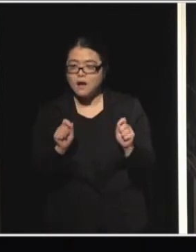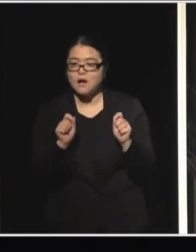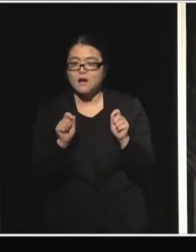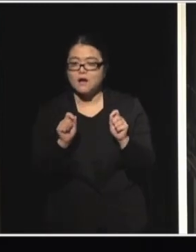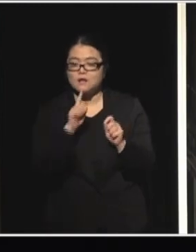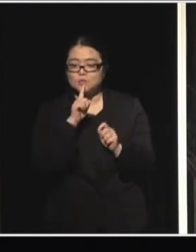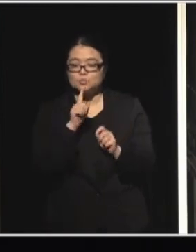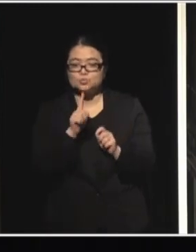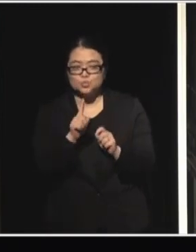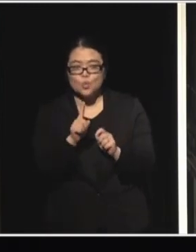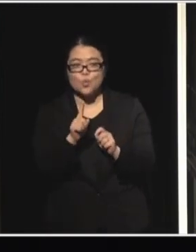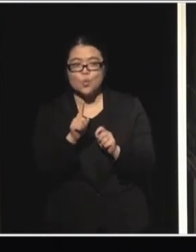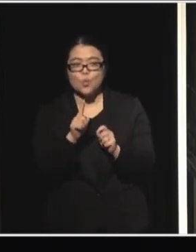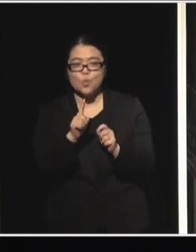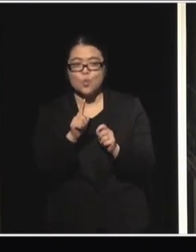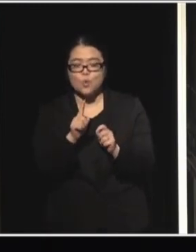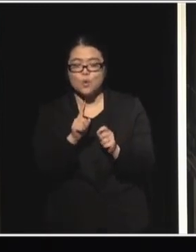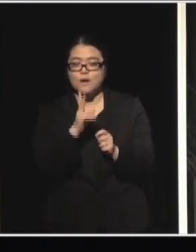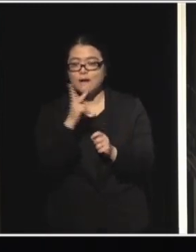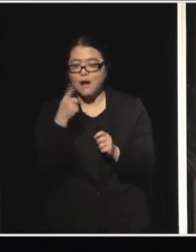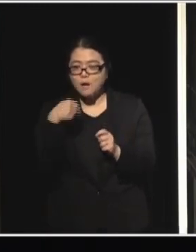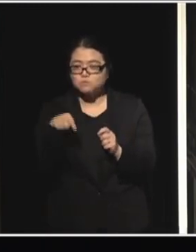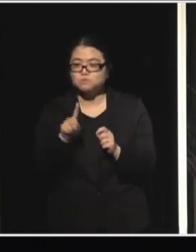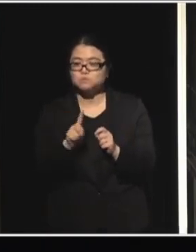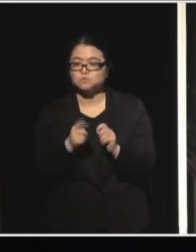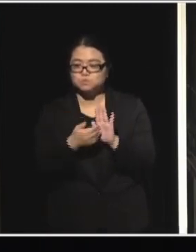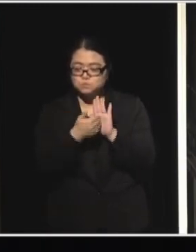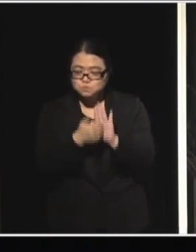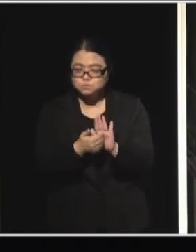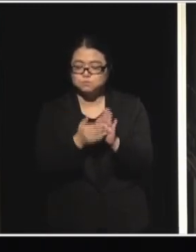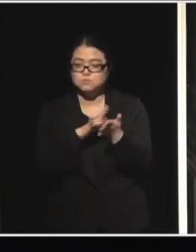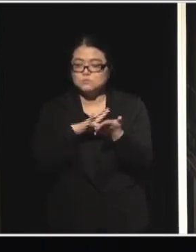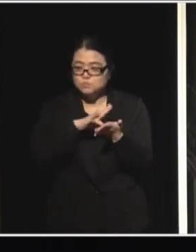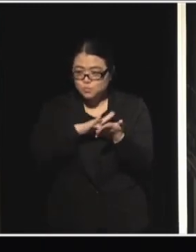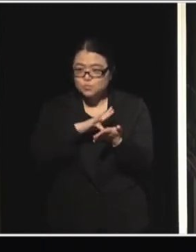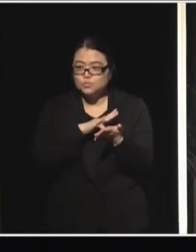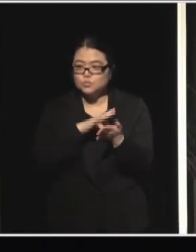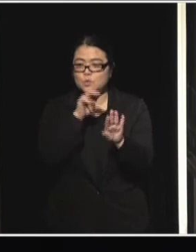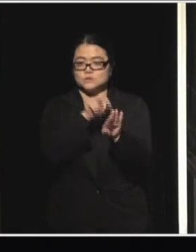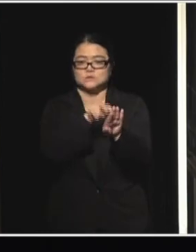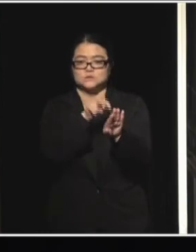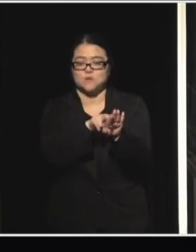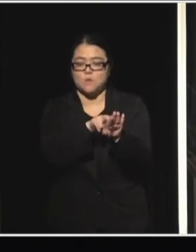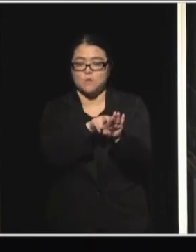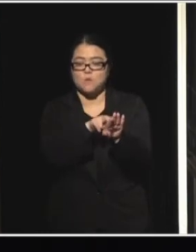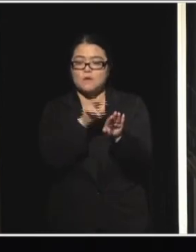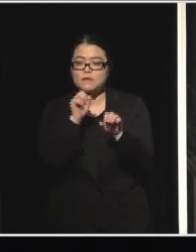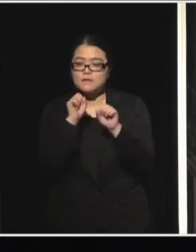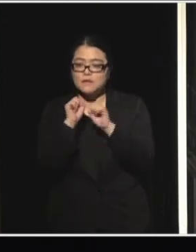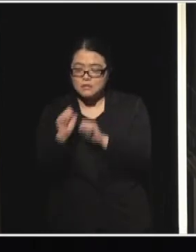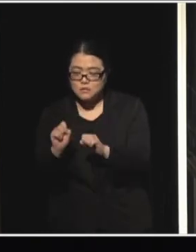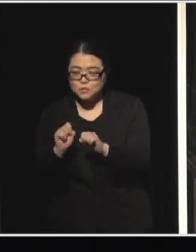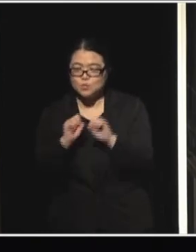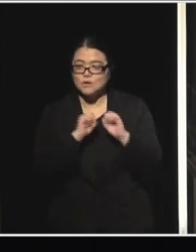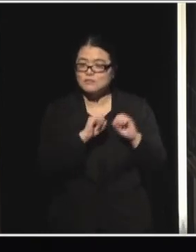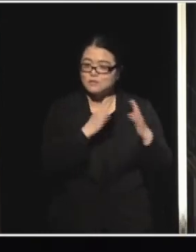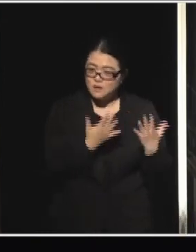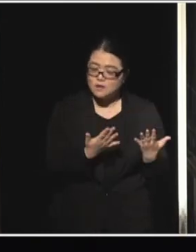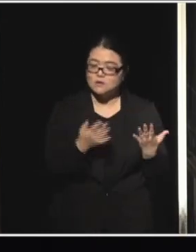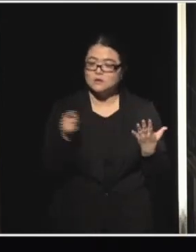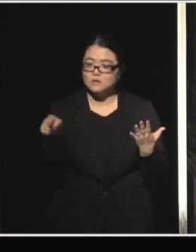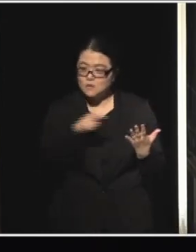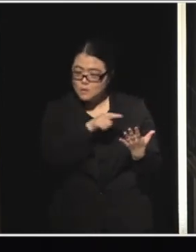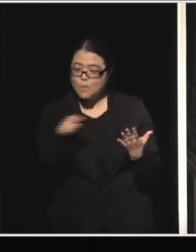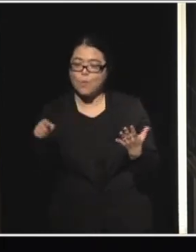ていない人に反しても一はあのあまり差がなかったということなんですねって